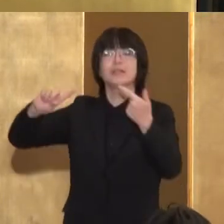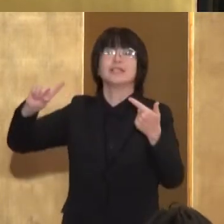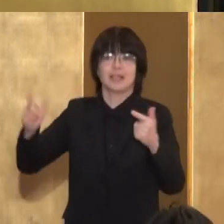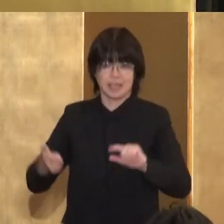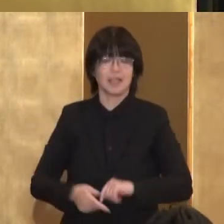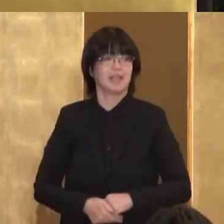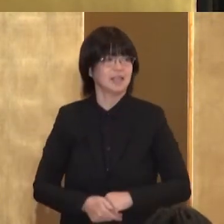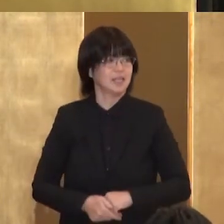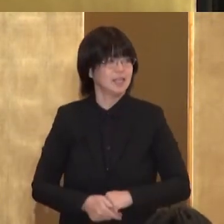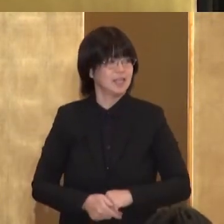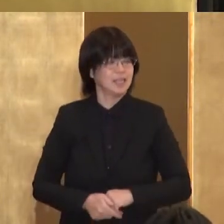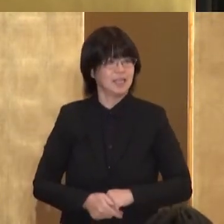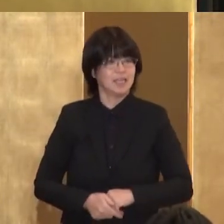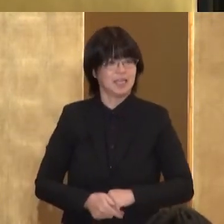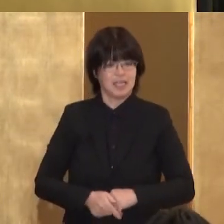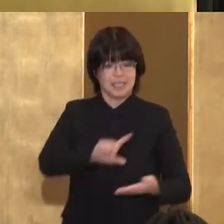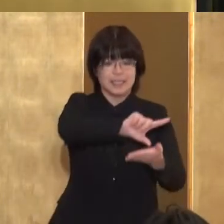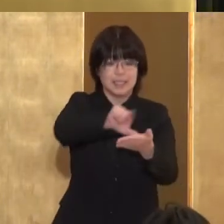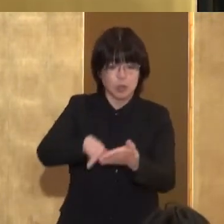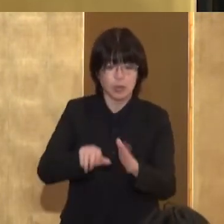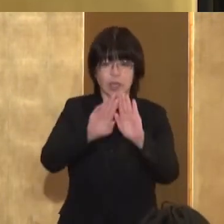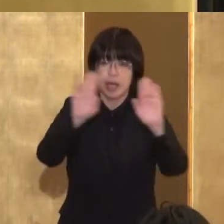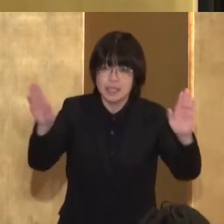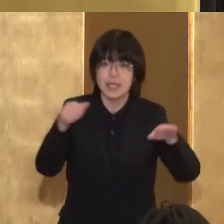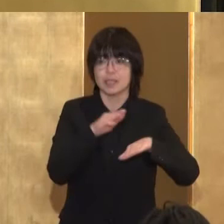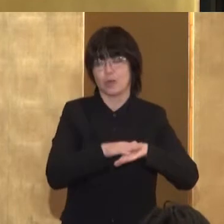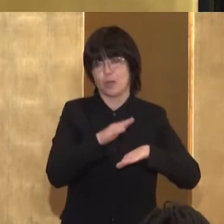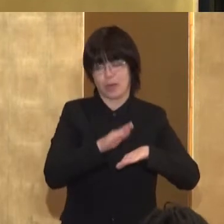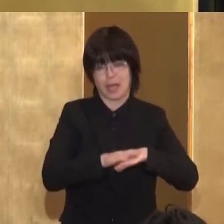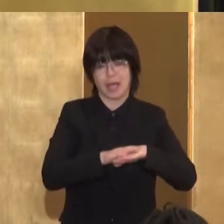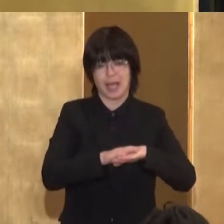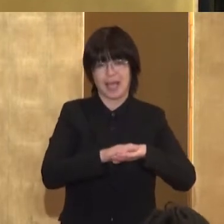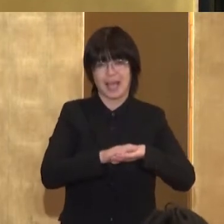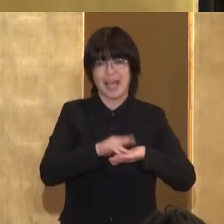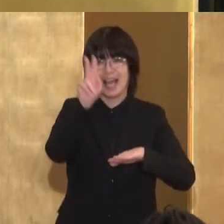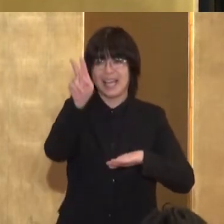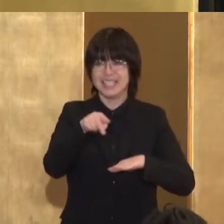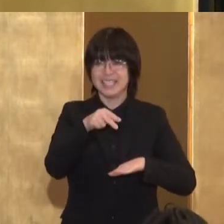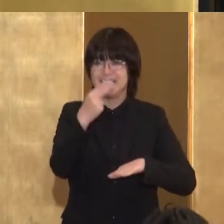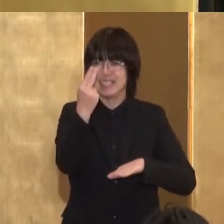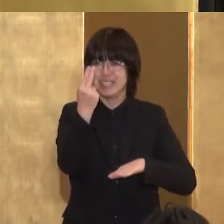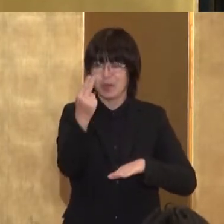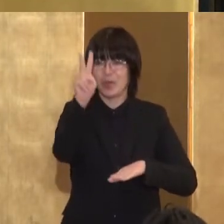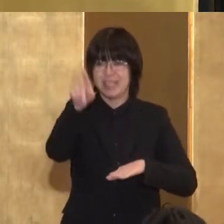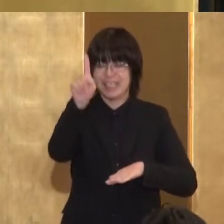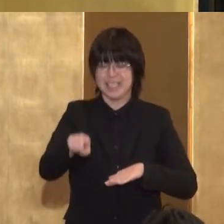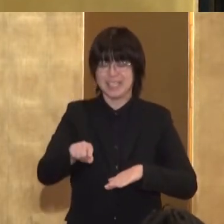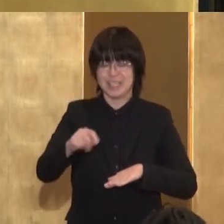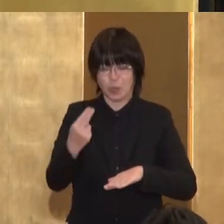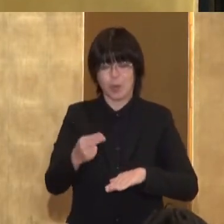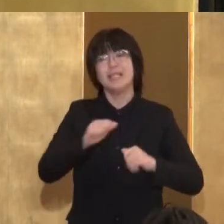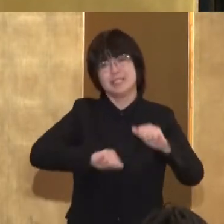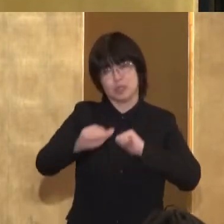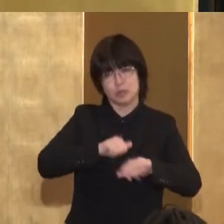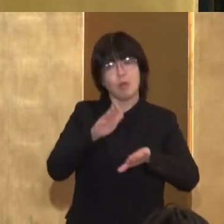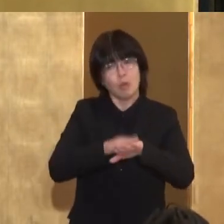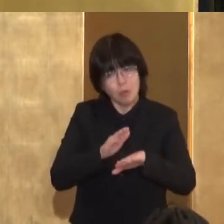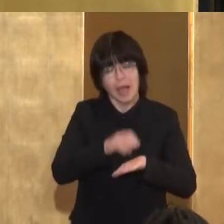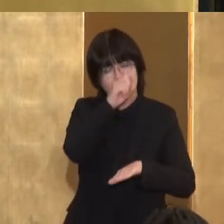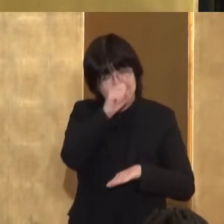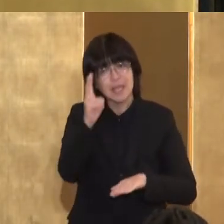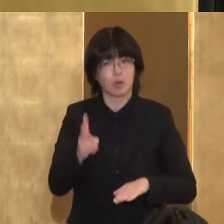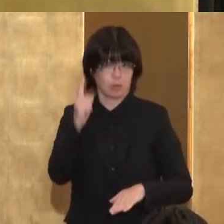く、地方で開催した方がリトリート方式にはかなうと、このように考えてきました。